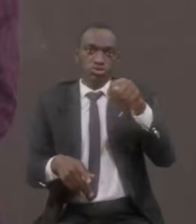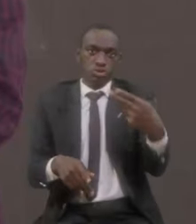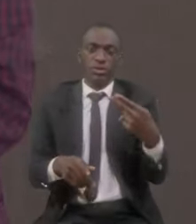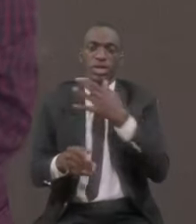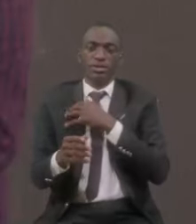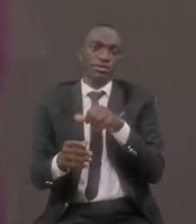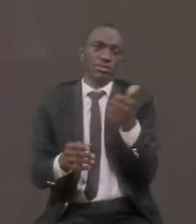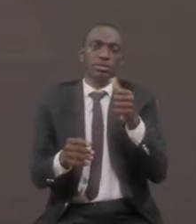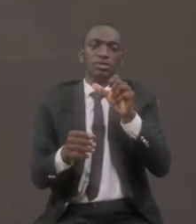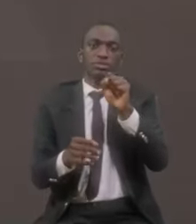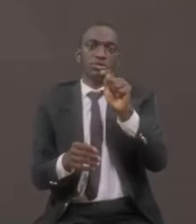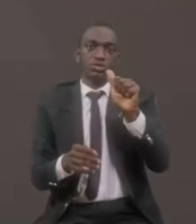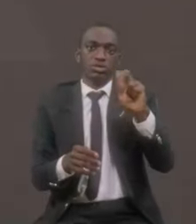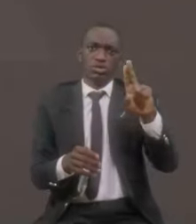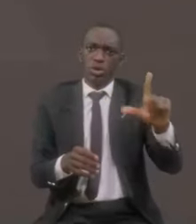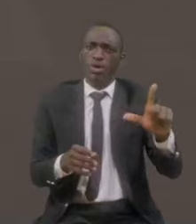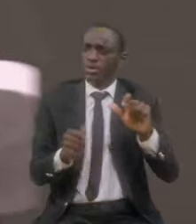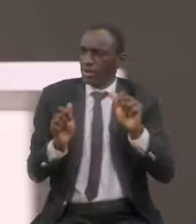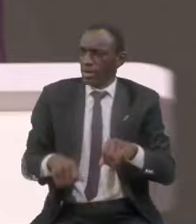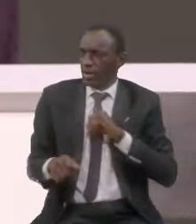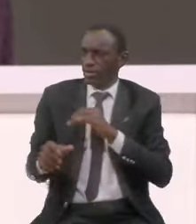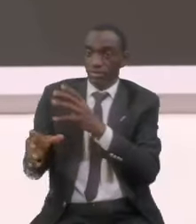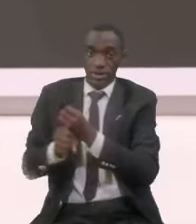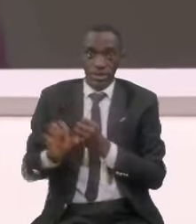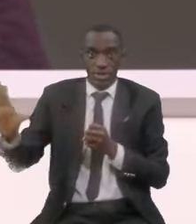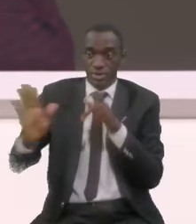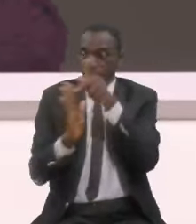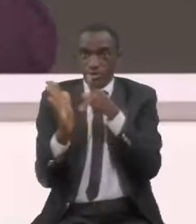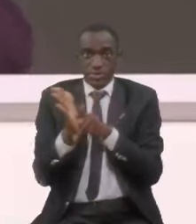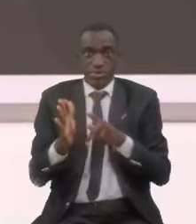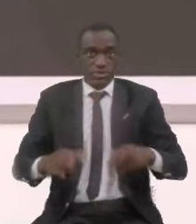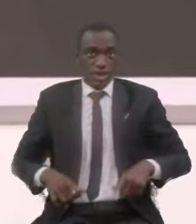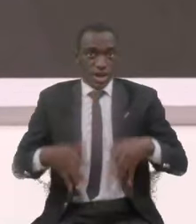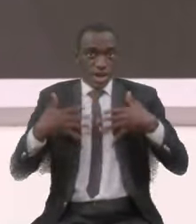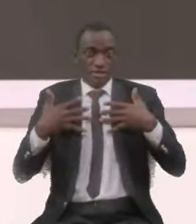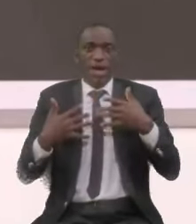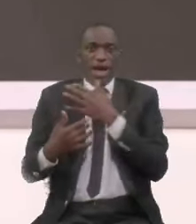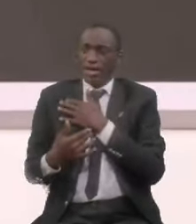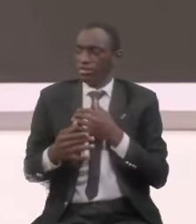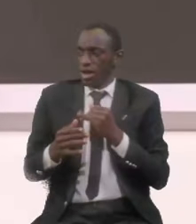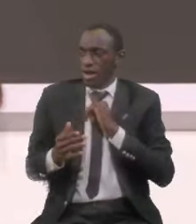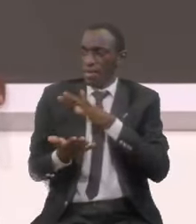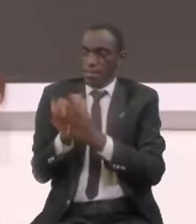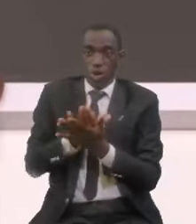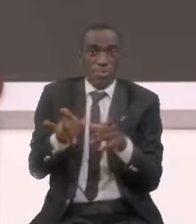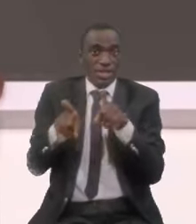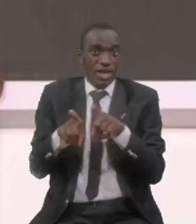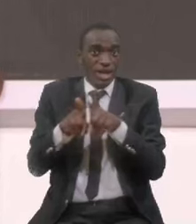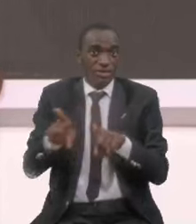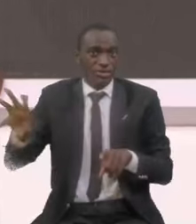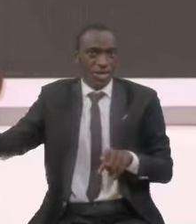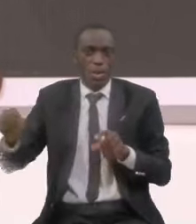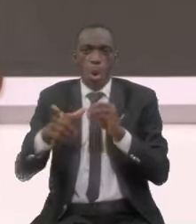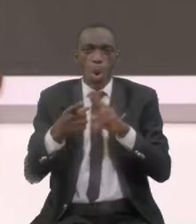appliqués dans leur vie pour devenir comme eux? et même aller au-delà de ces